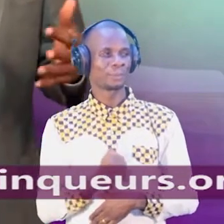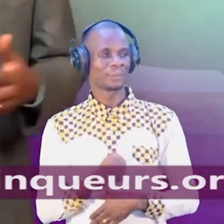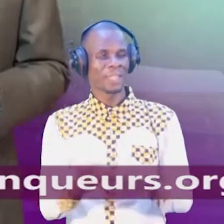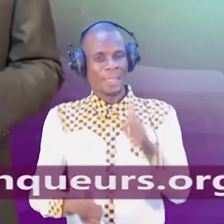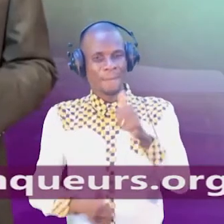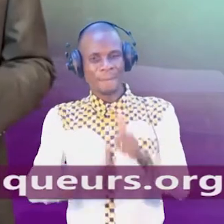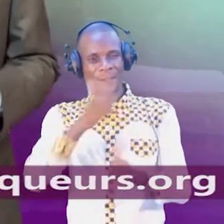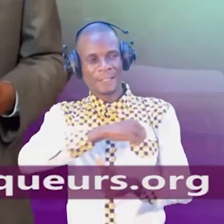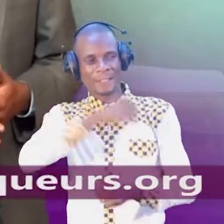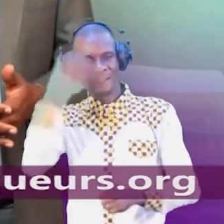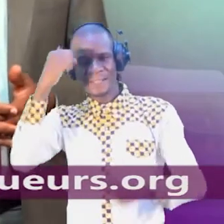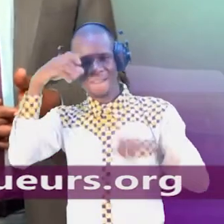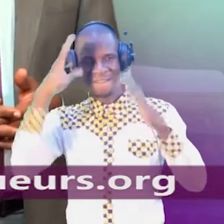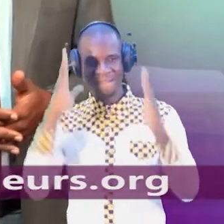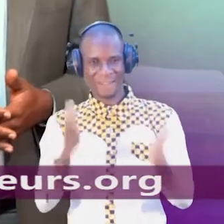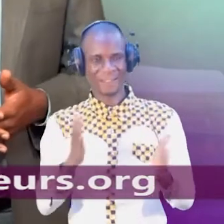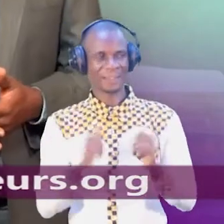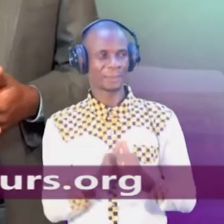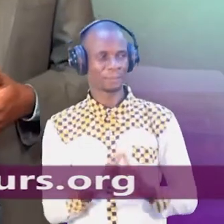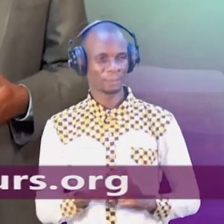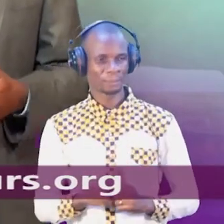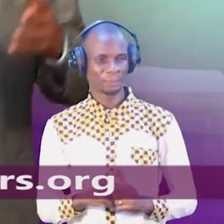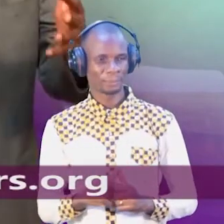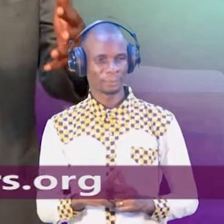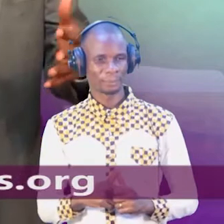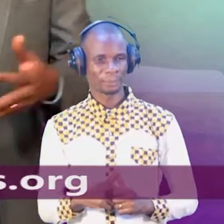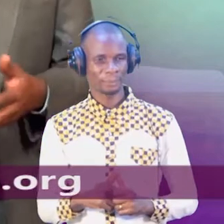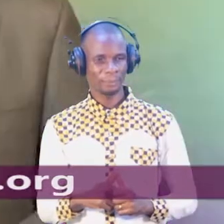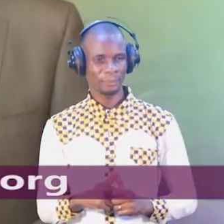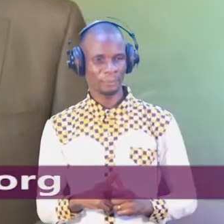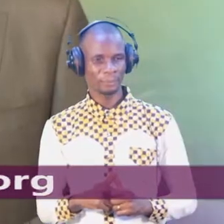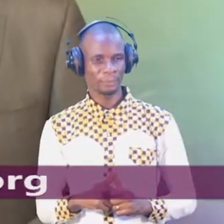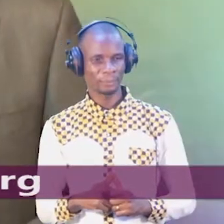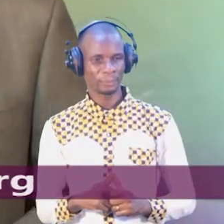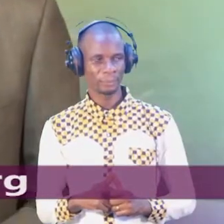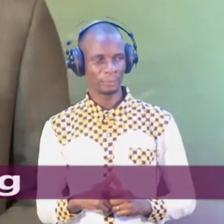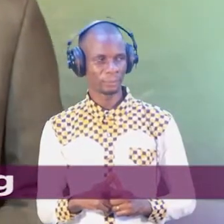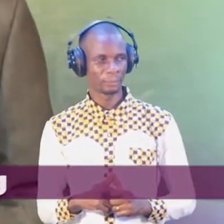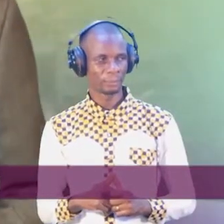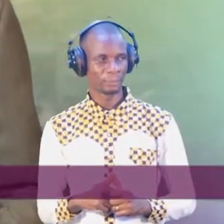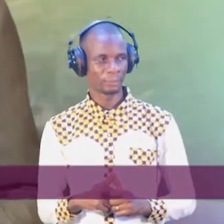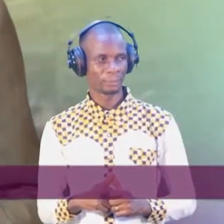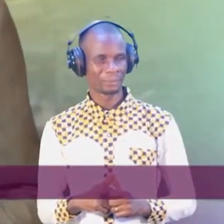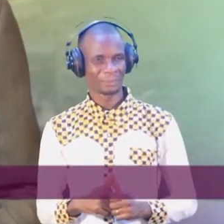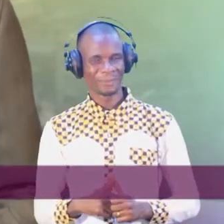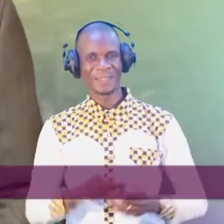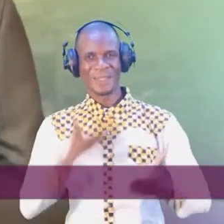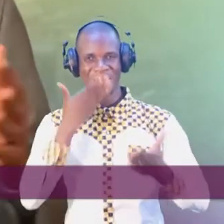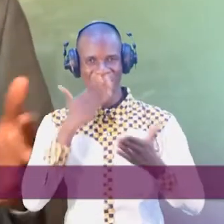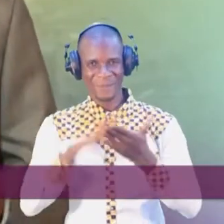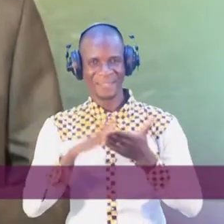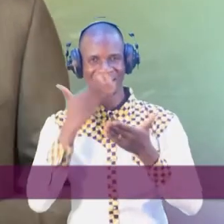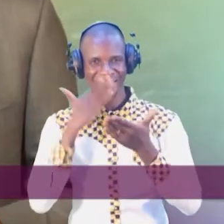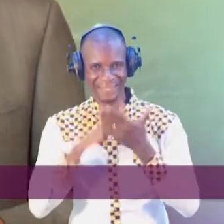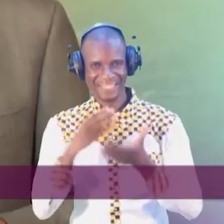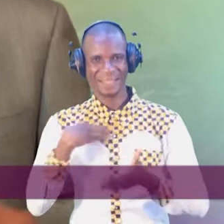Balinga balingami. Ezali esengo mpe libakuma lamu ya kokota na nabino. Mpona kokabola